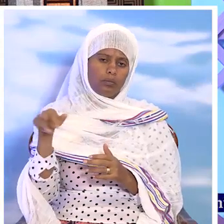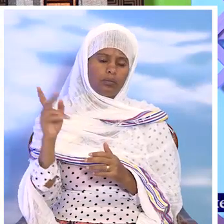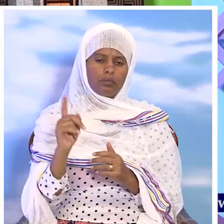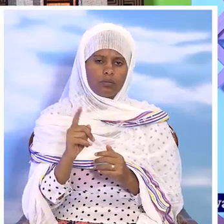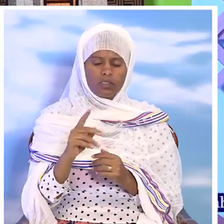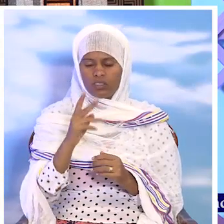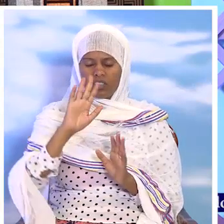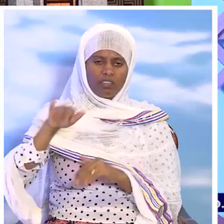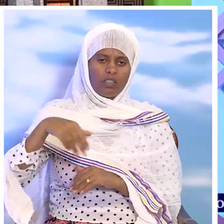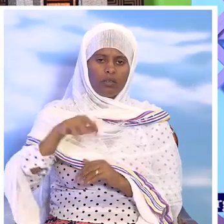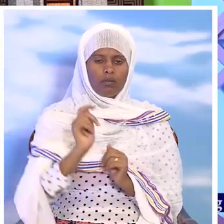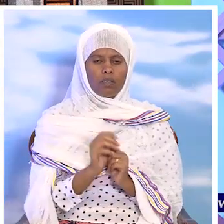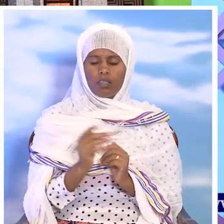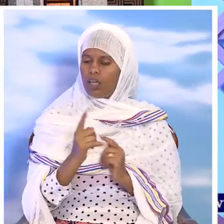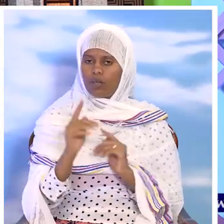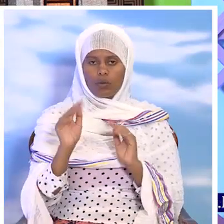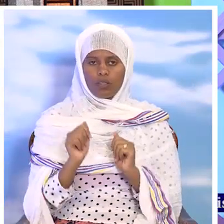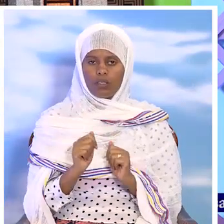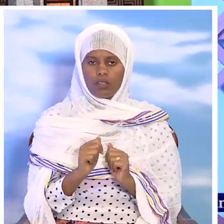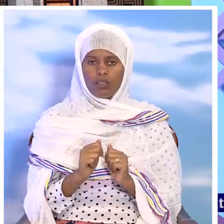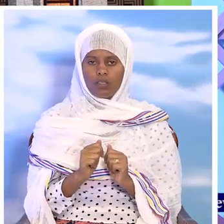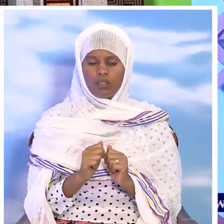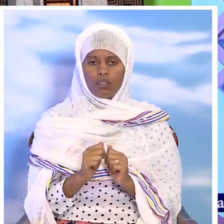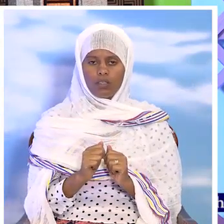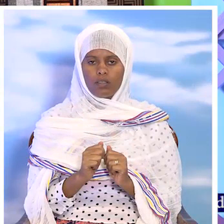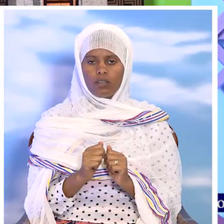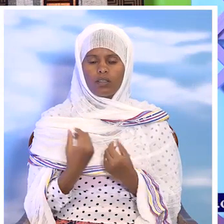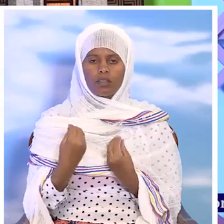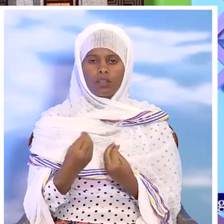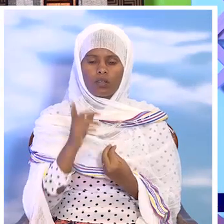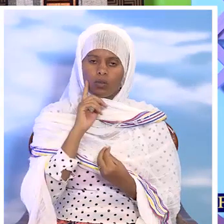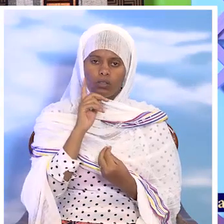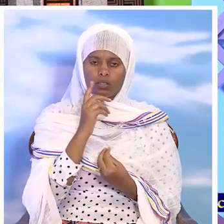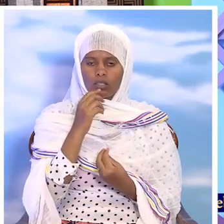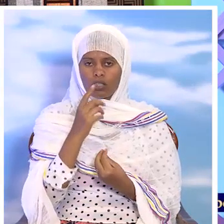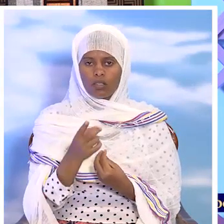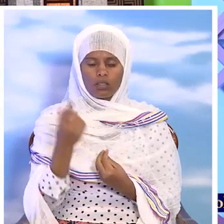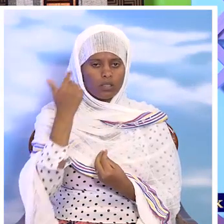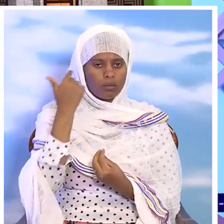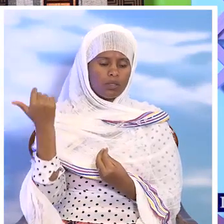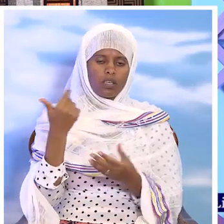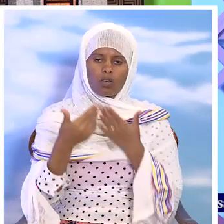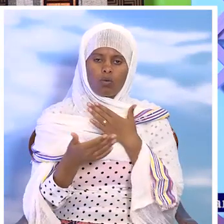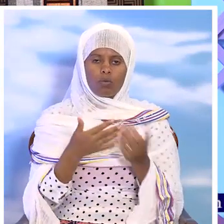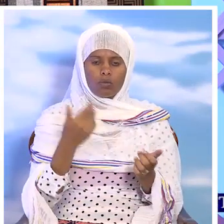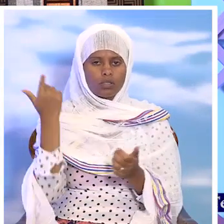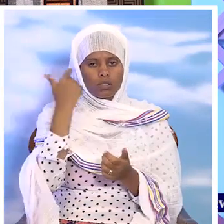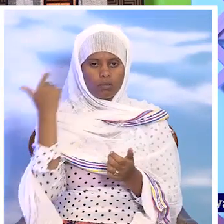ንምኻድ ኣይኮነን። እንታይ ደኣ ኩሉ ግዜ እንታይ እዩ ሰሚዕና ክንትውሮ፣ ሰሚዕና ኣብ